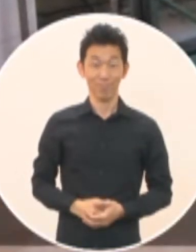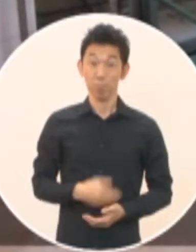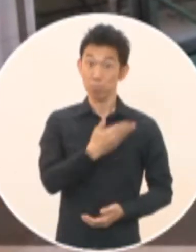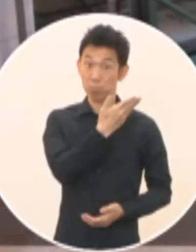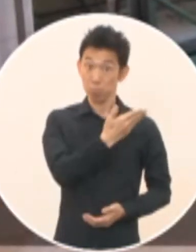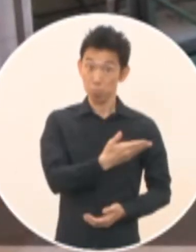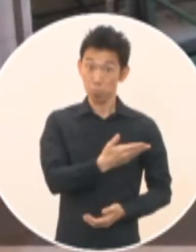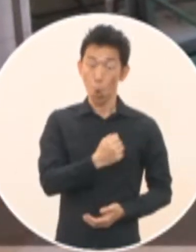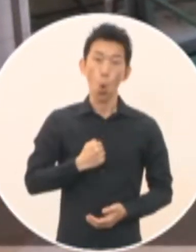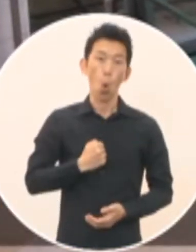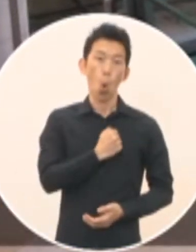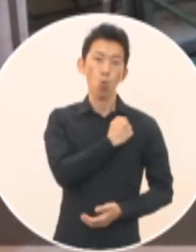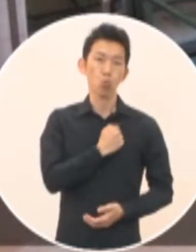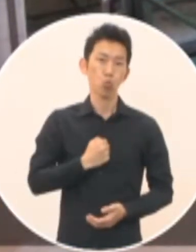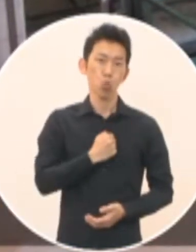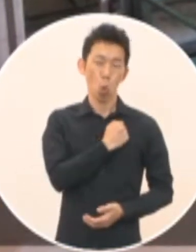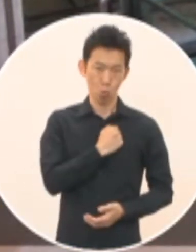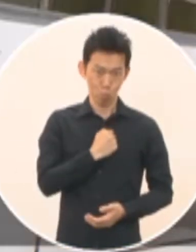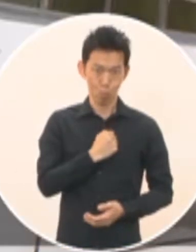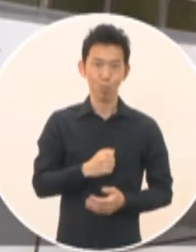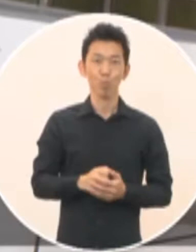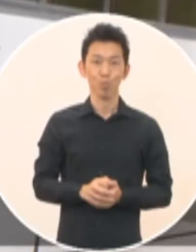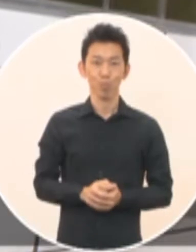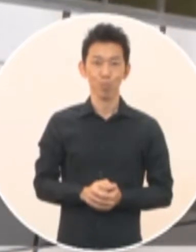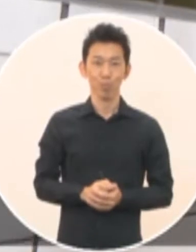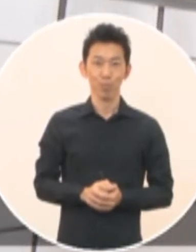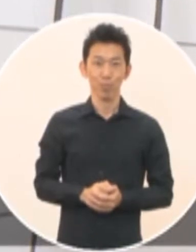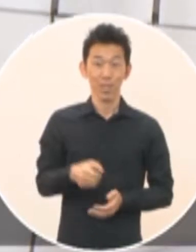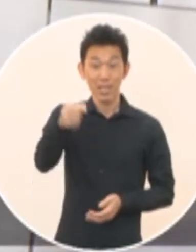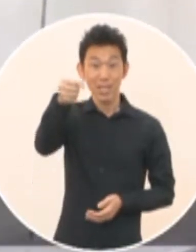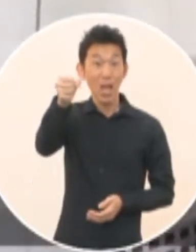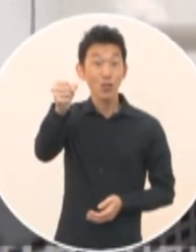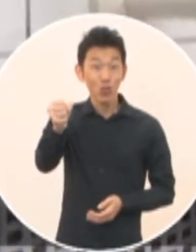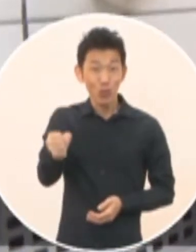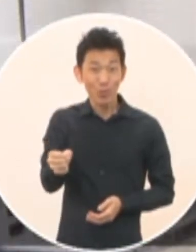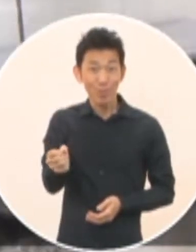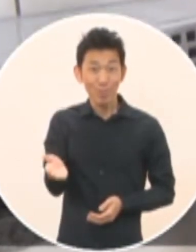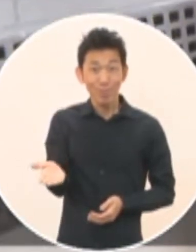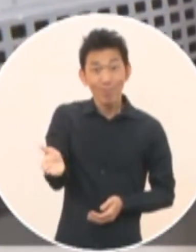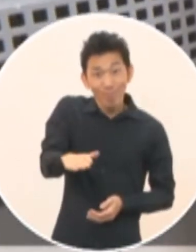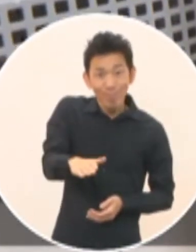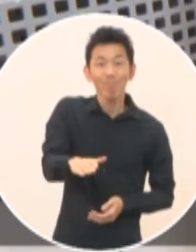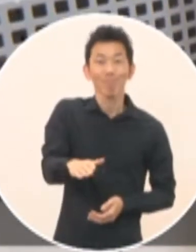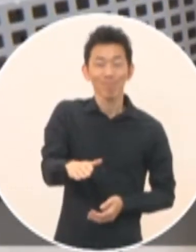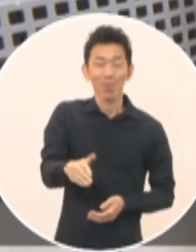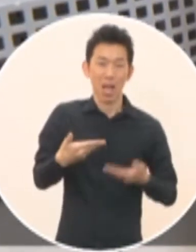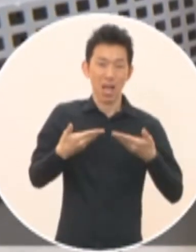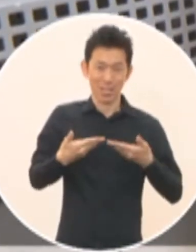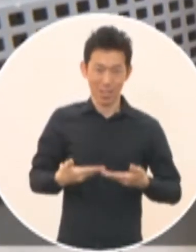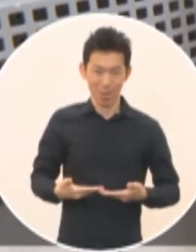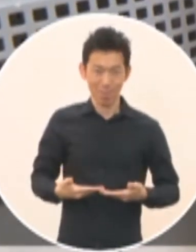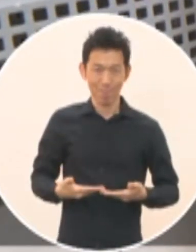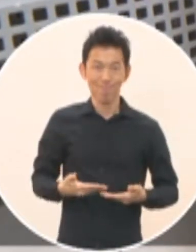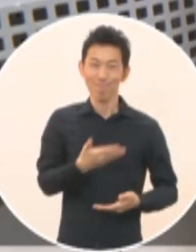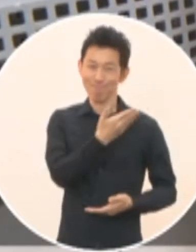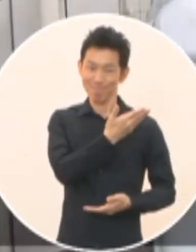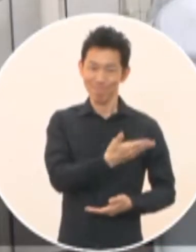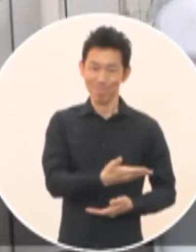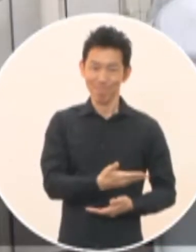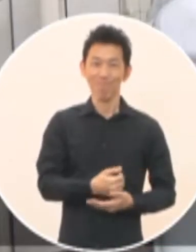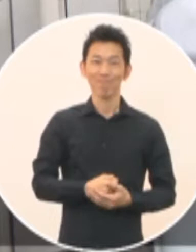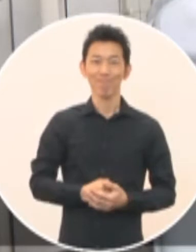さらに浴室もあるんです。手すりなどを設置し、安全に配慮した構造になっています